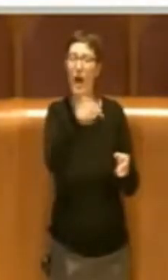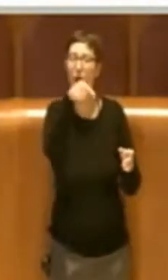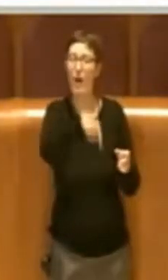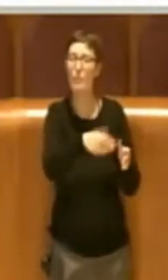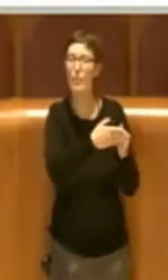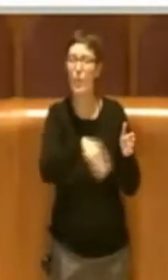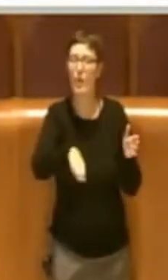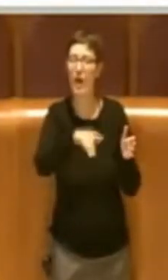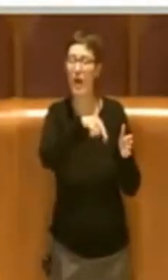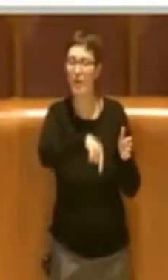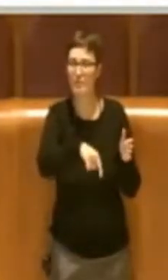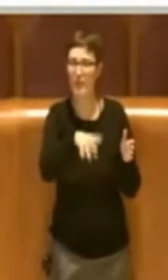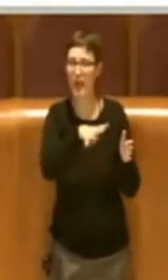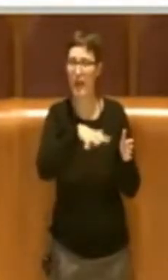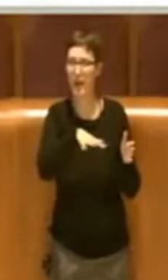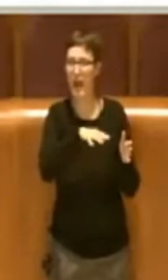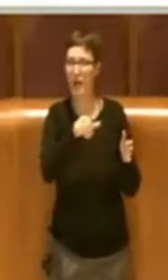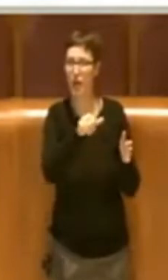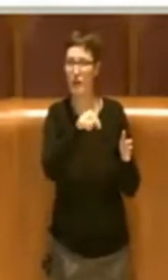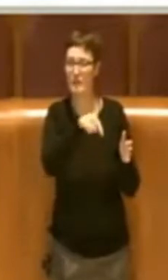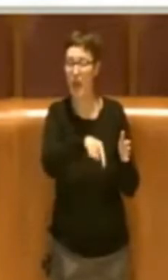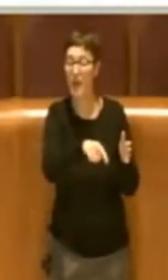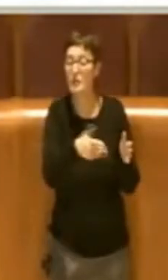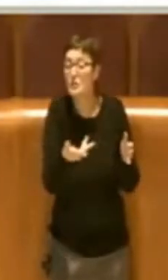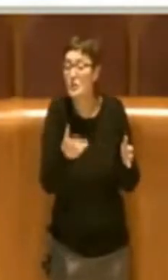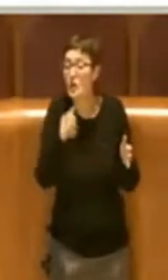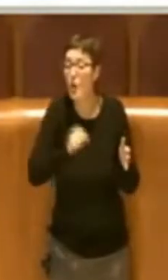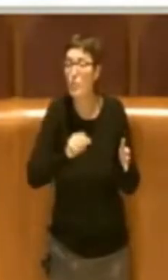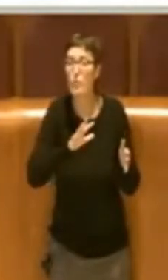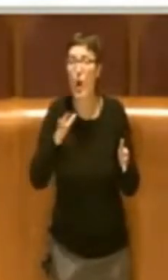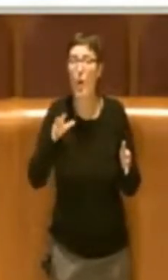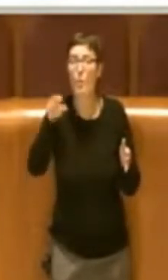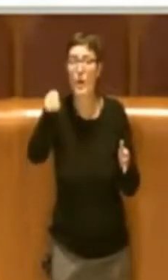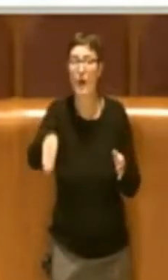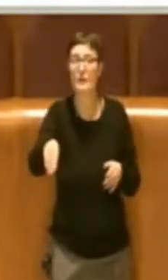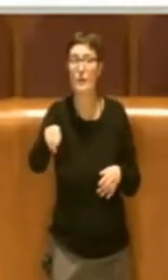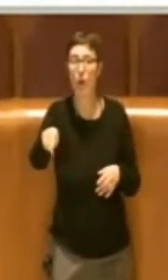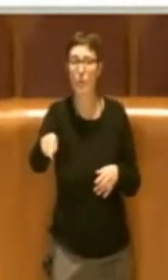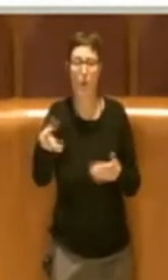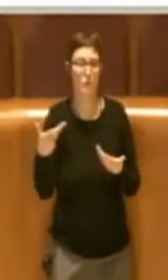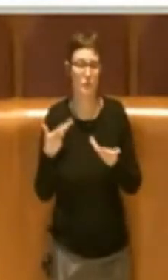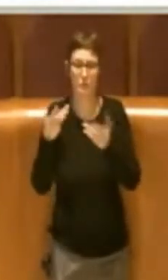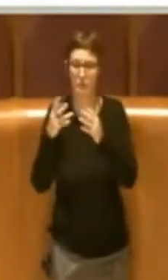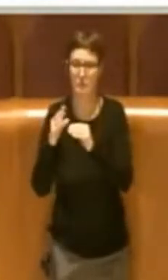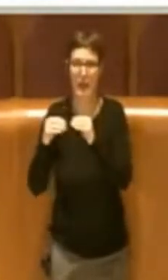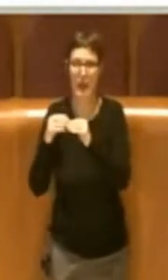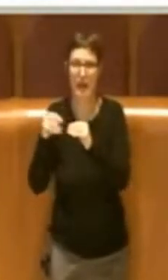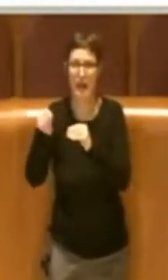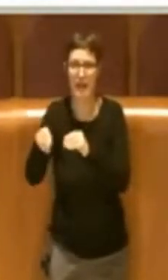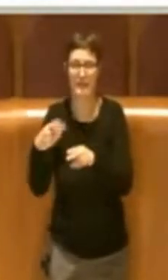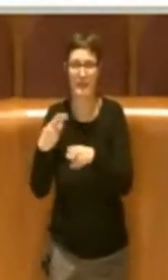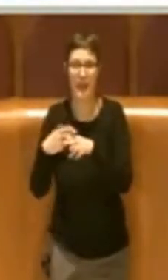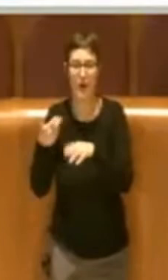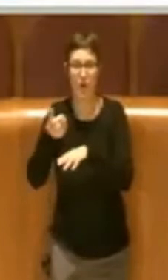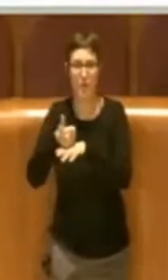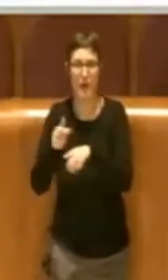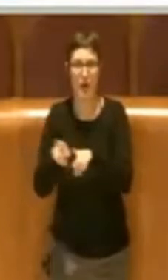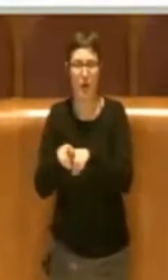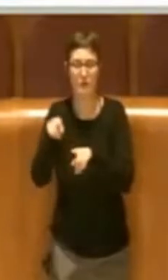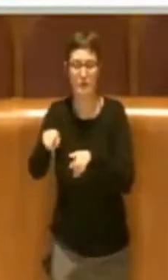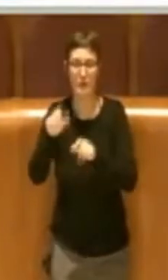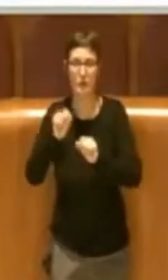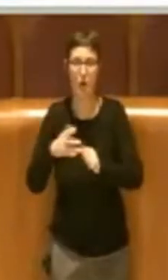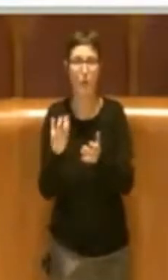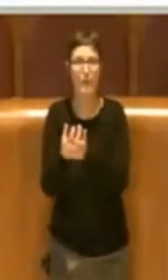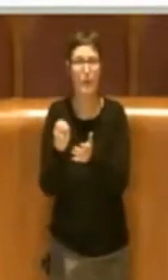può esserci un altro sito che è sempre un cantiere di Roma Capitale, che invece produce